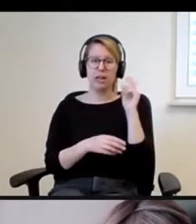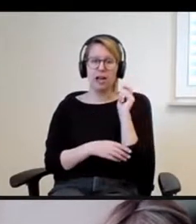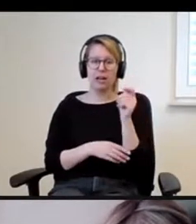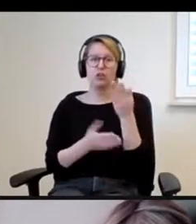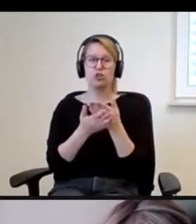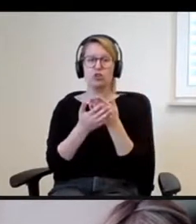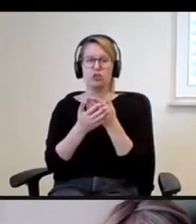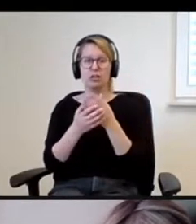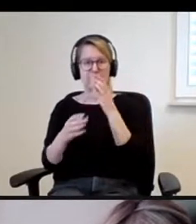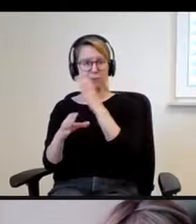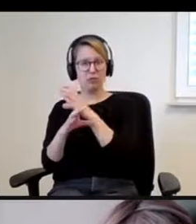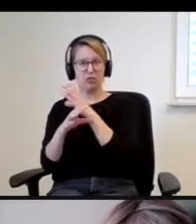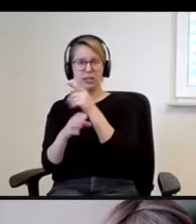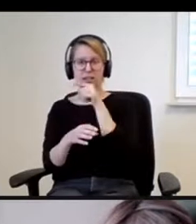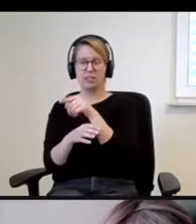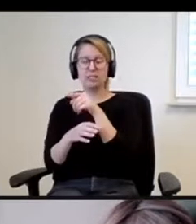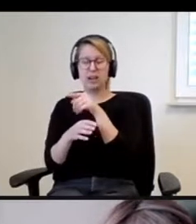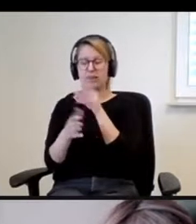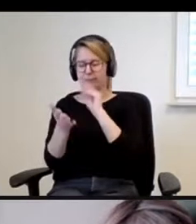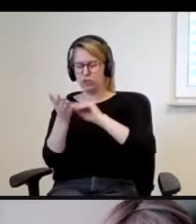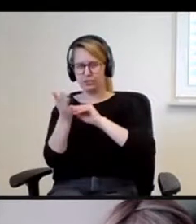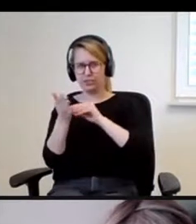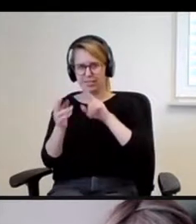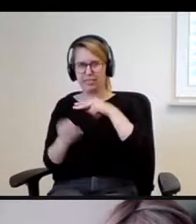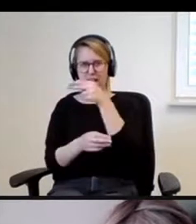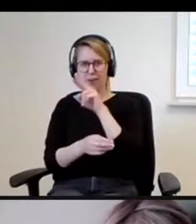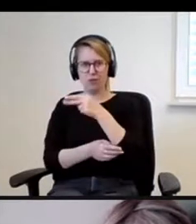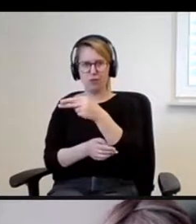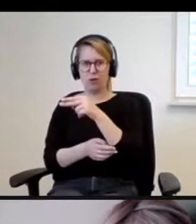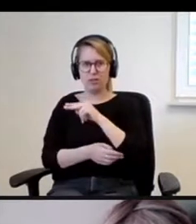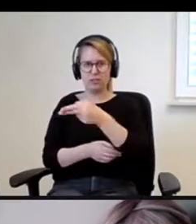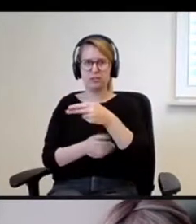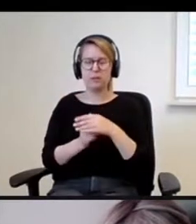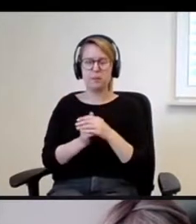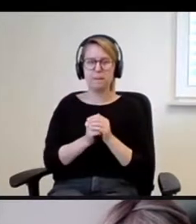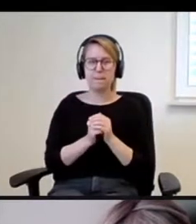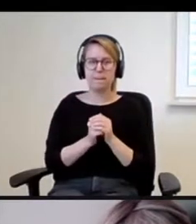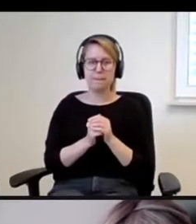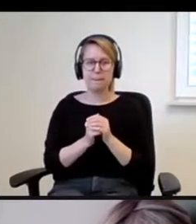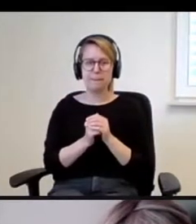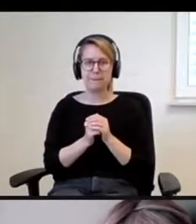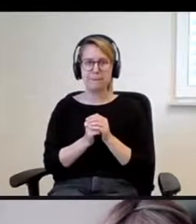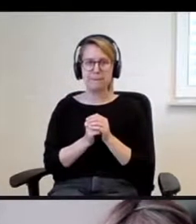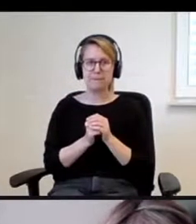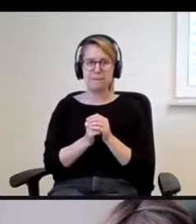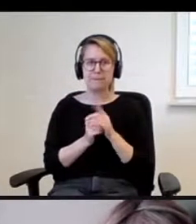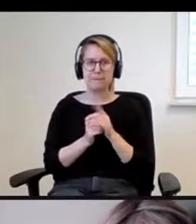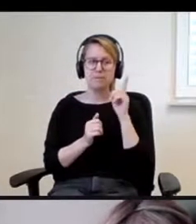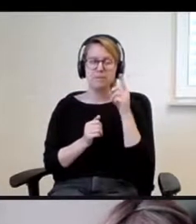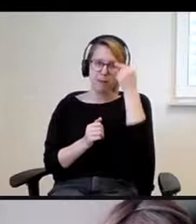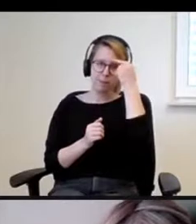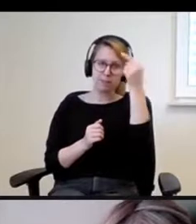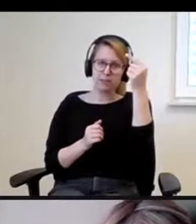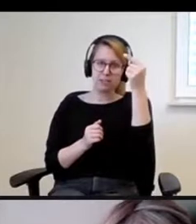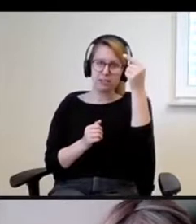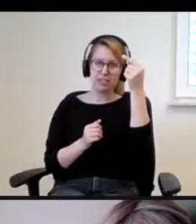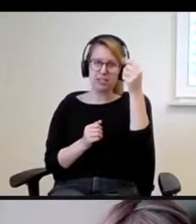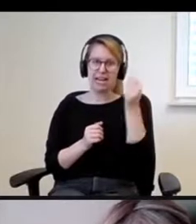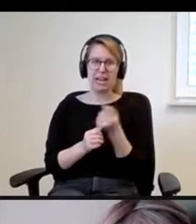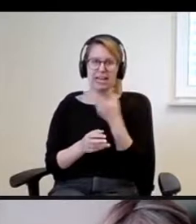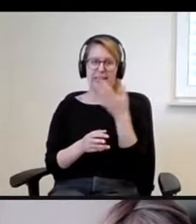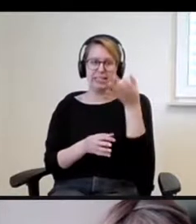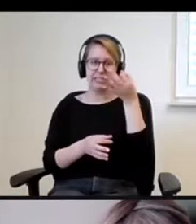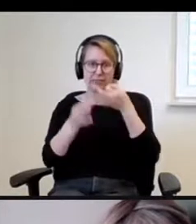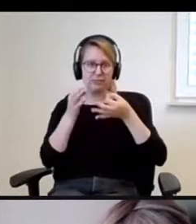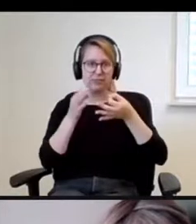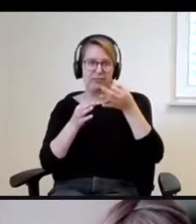et réponses dans Zoom. Mais j'aimerais quand même prendre l'une ou l'autre question encore et la poser à